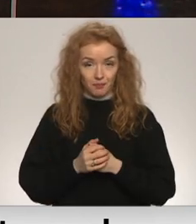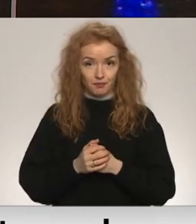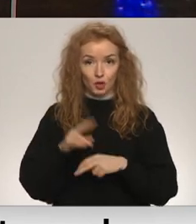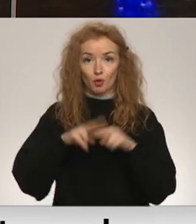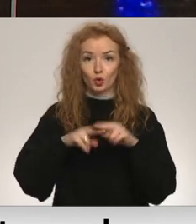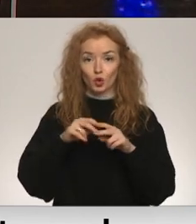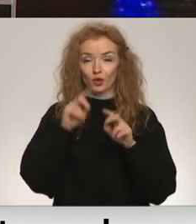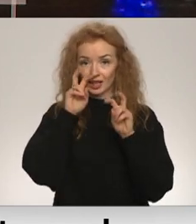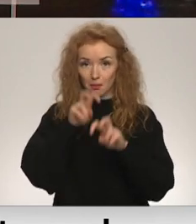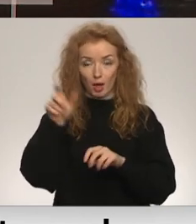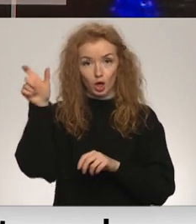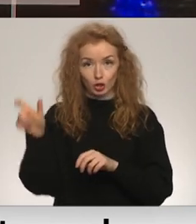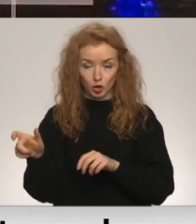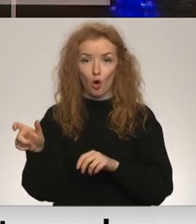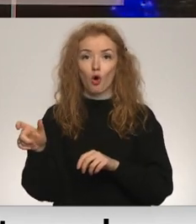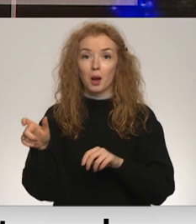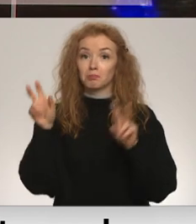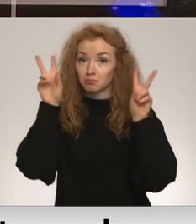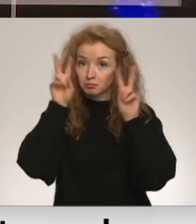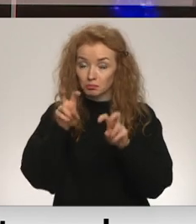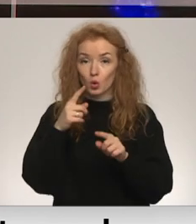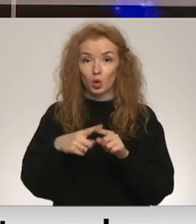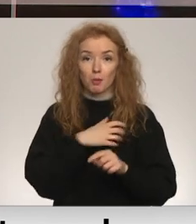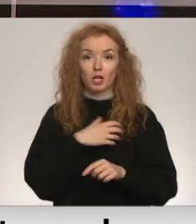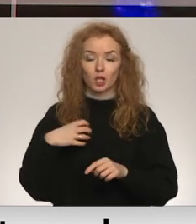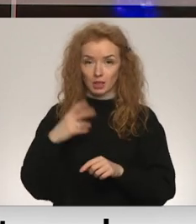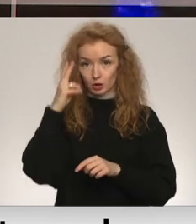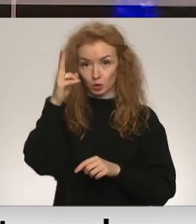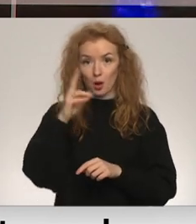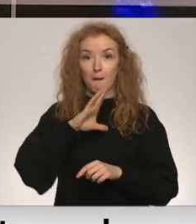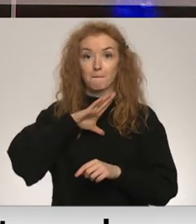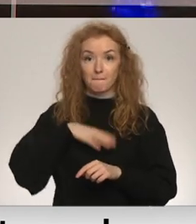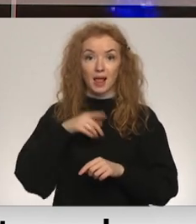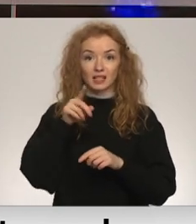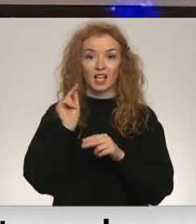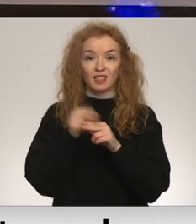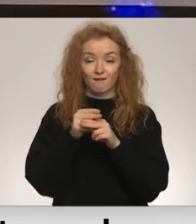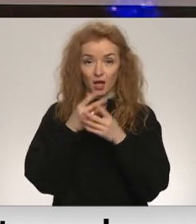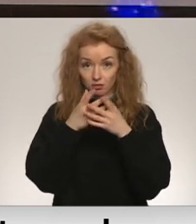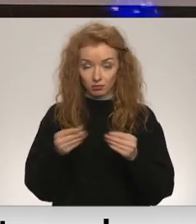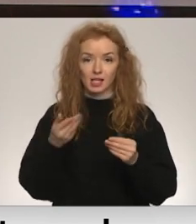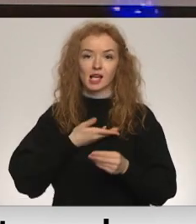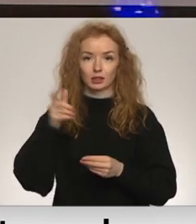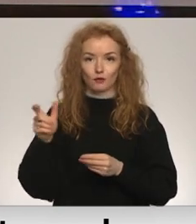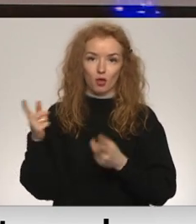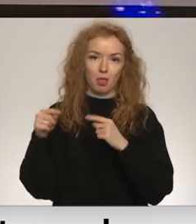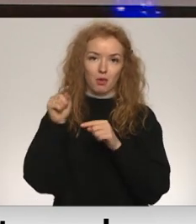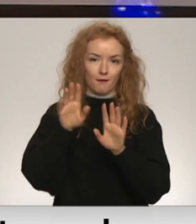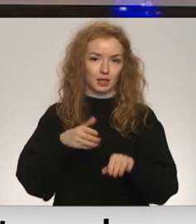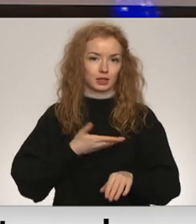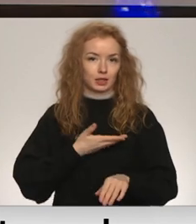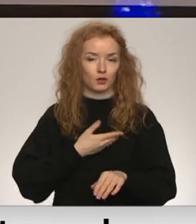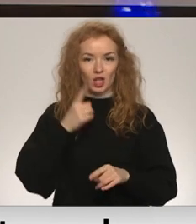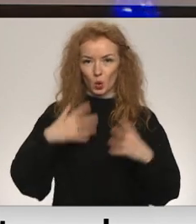Būvinspektori Vētras papluinīto nāmu esot pārbaudījuši un pašvaldības sola, ka pēc defektu novēršanas iedzīvotāji tajā varēs atgriezties.